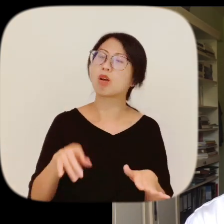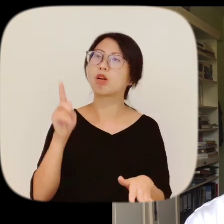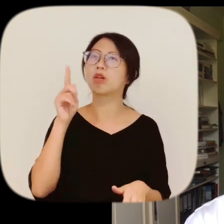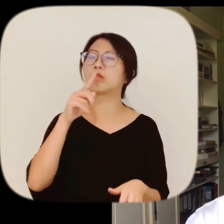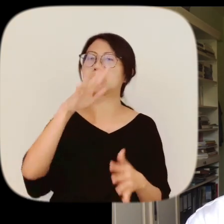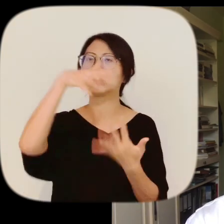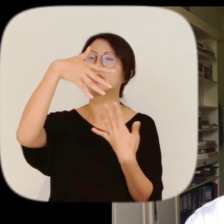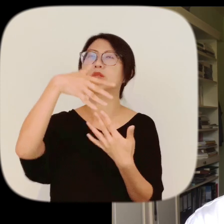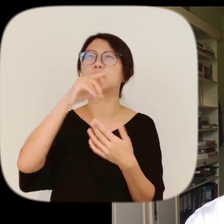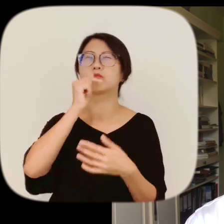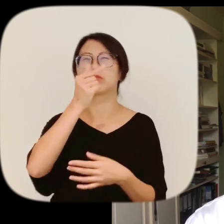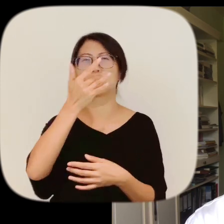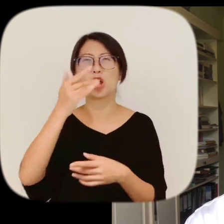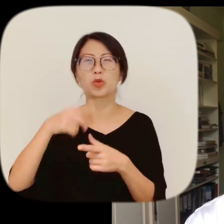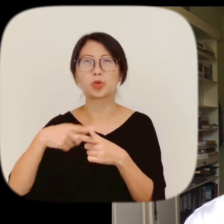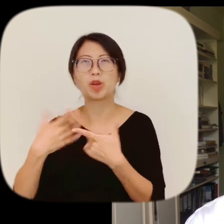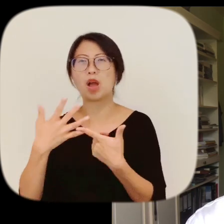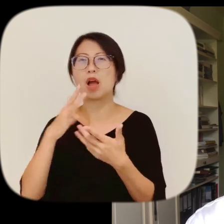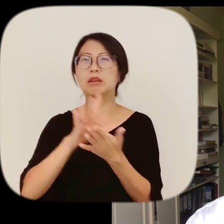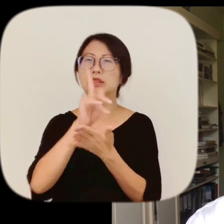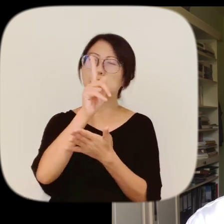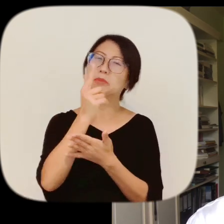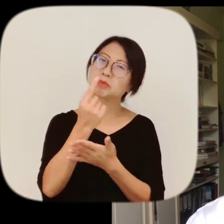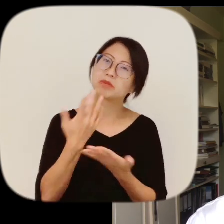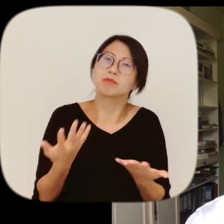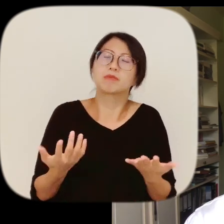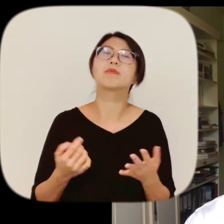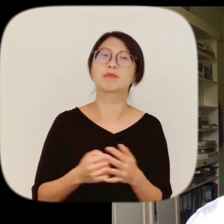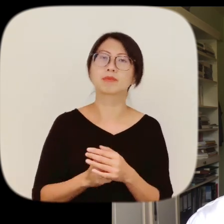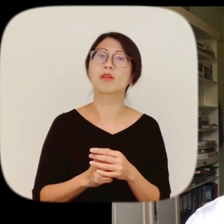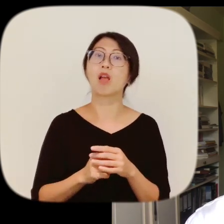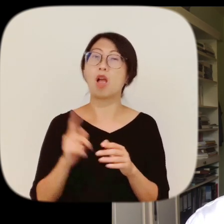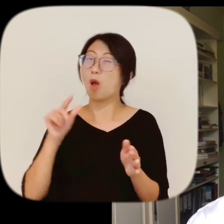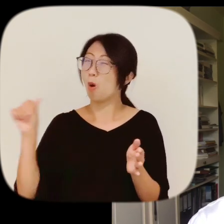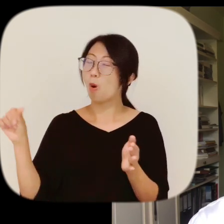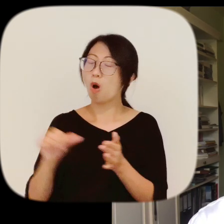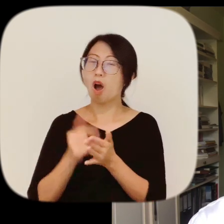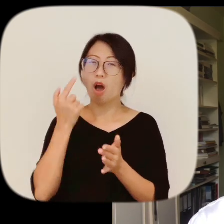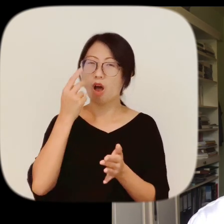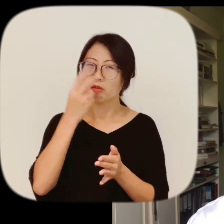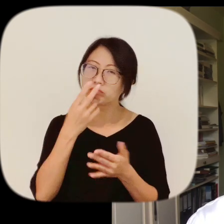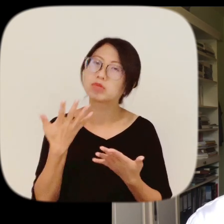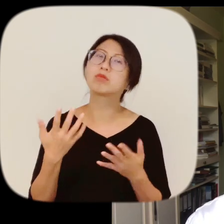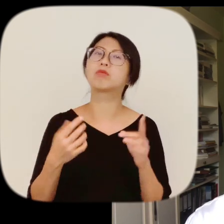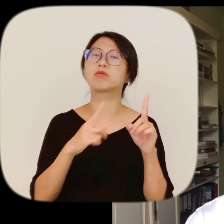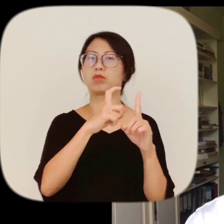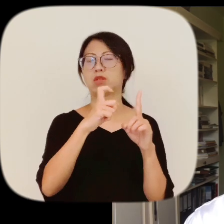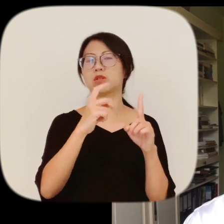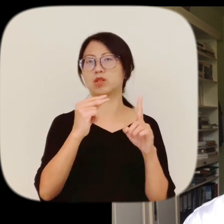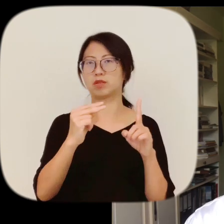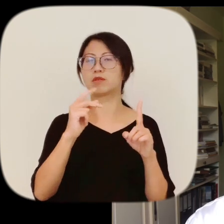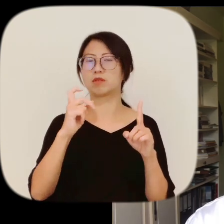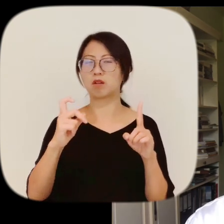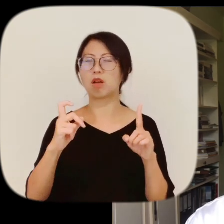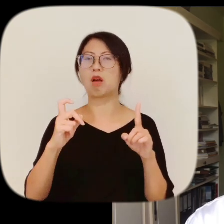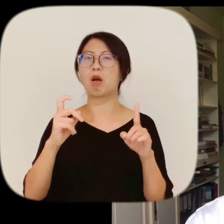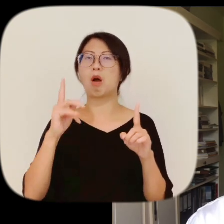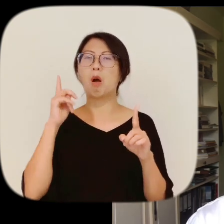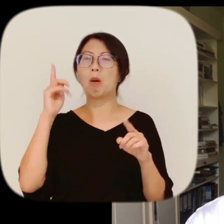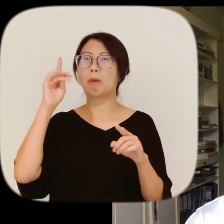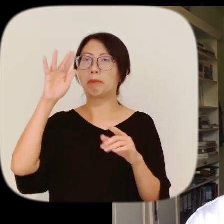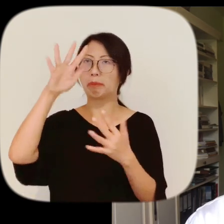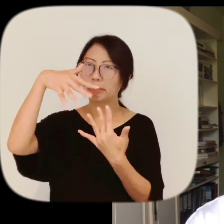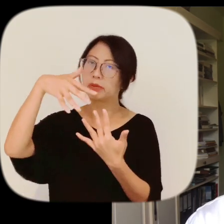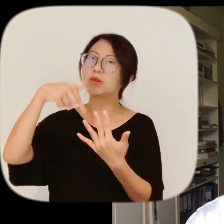一次呢他是判他十几个月监禁的但是最厉害的是七九年那次呢就是判了他四年监禁的